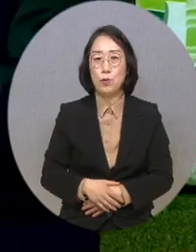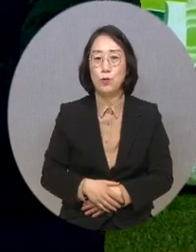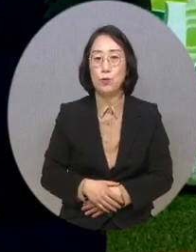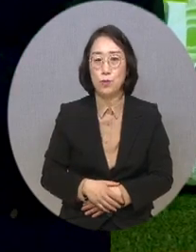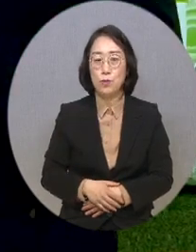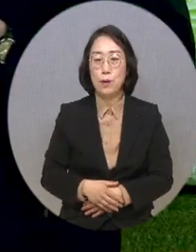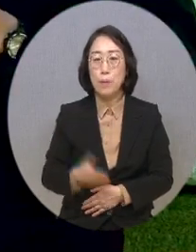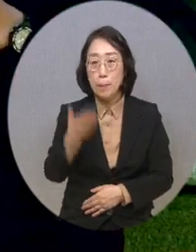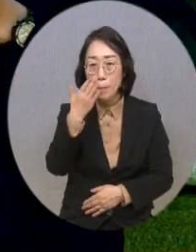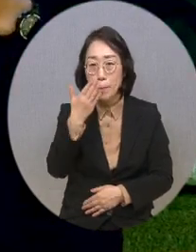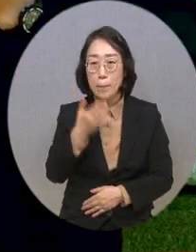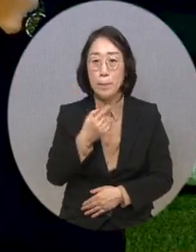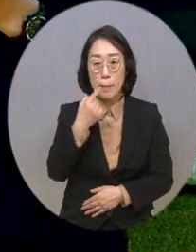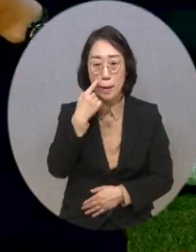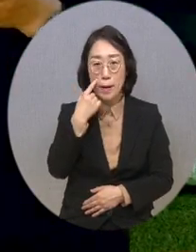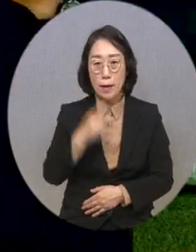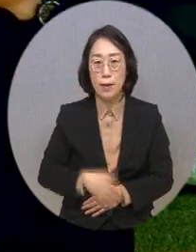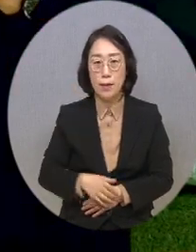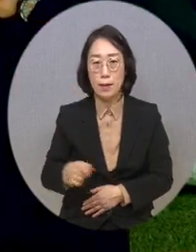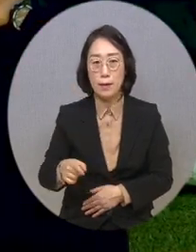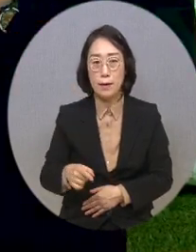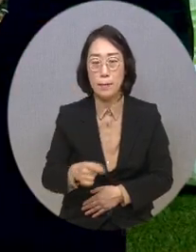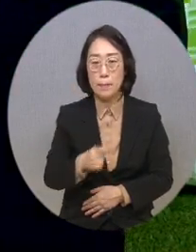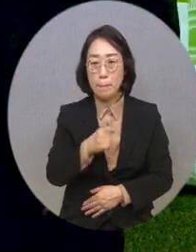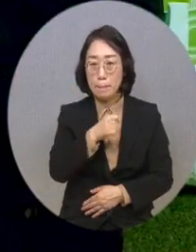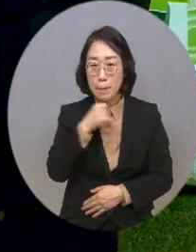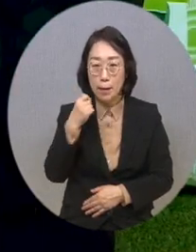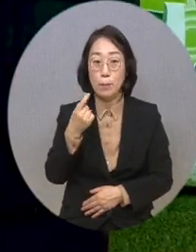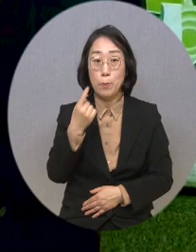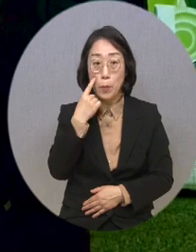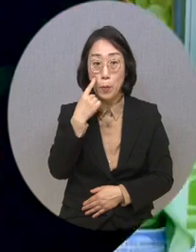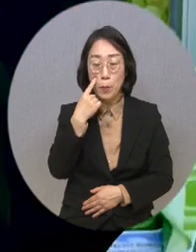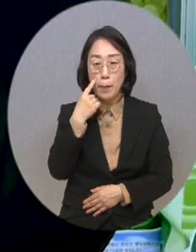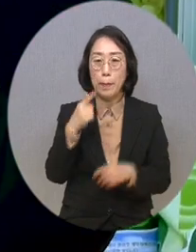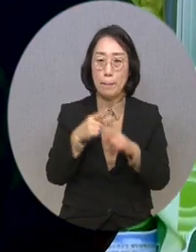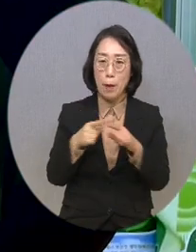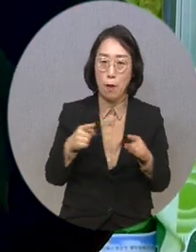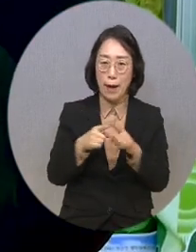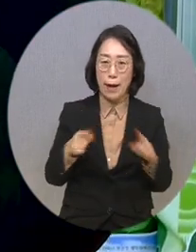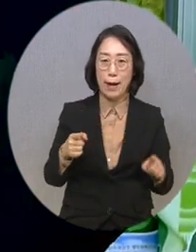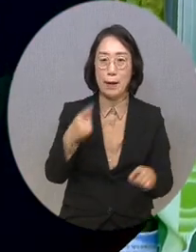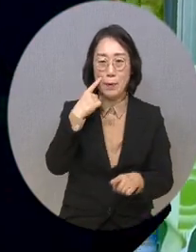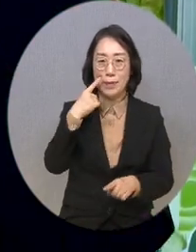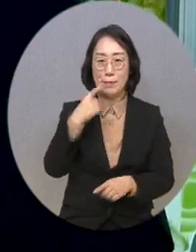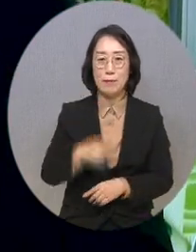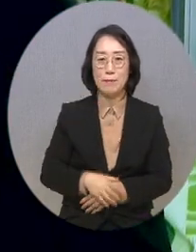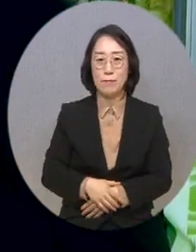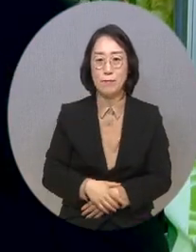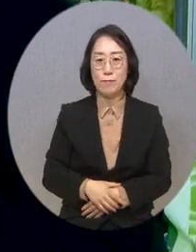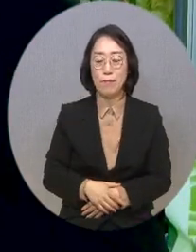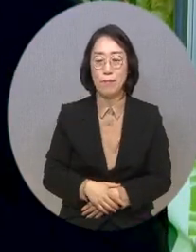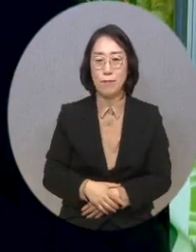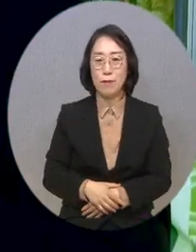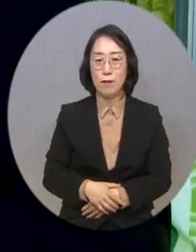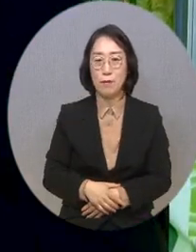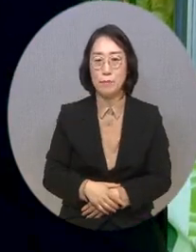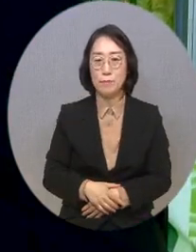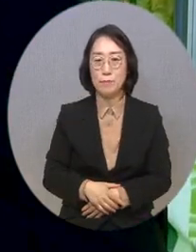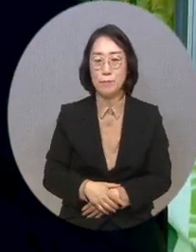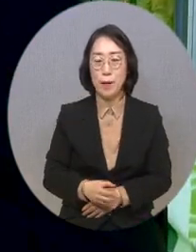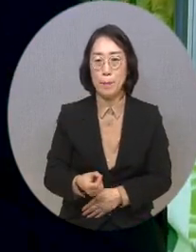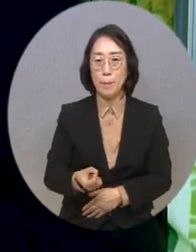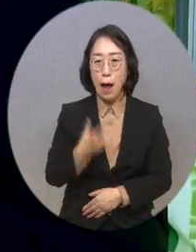한번 잡수. 알겠습니다. 아, 제가 이게 맛을 보고 한번 향해 보겠습니다. 아? 샥! 한 입에 톡!